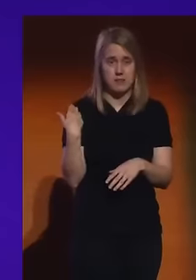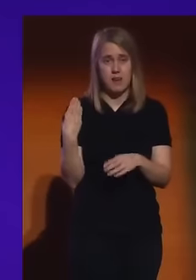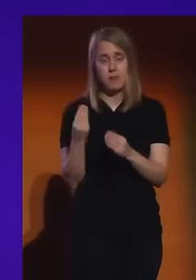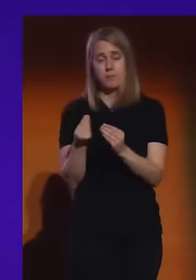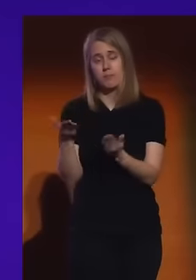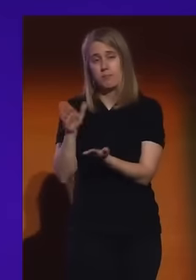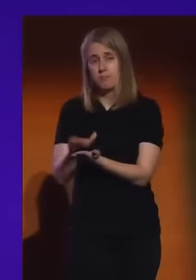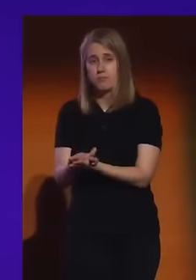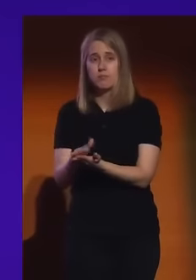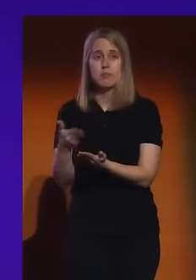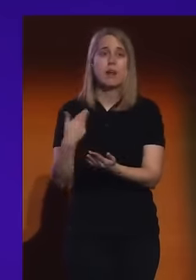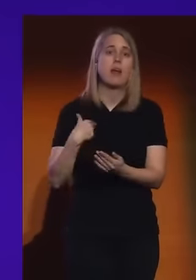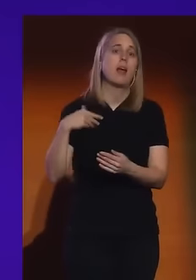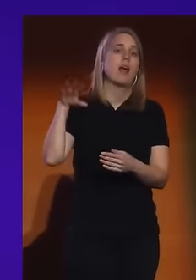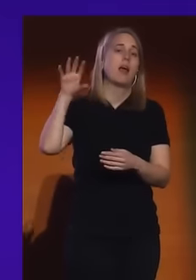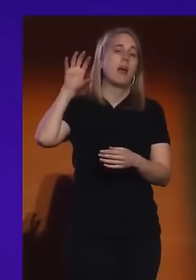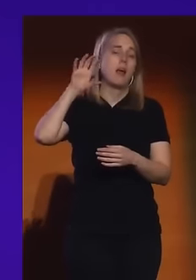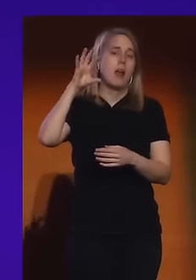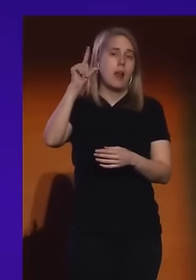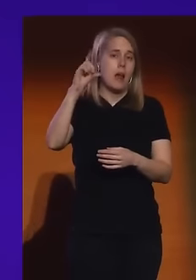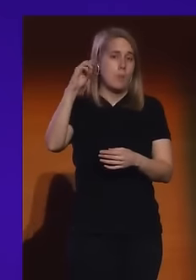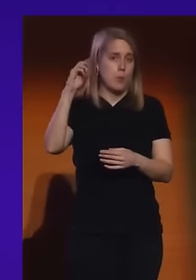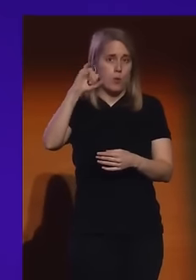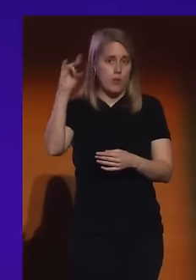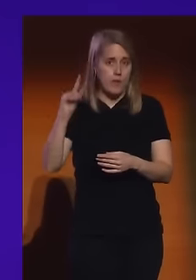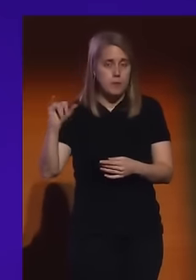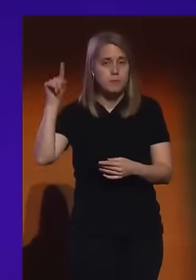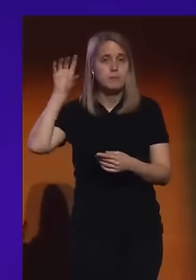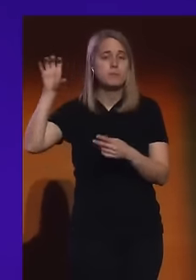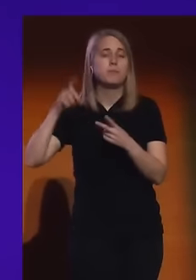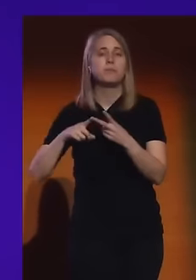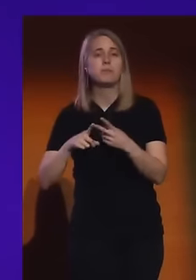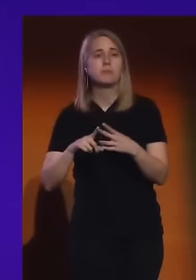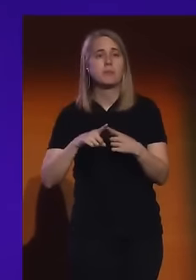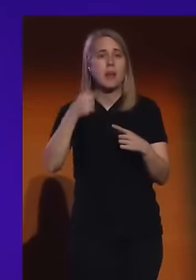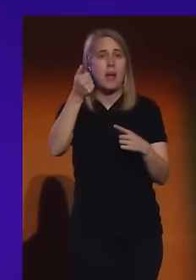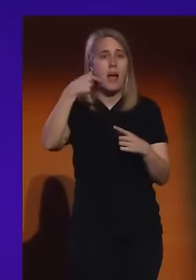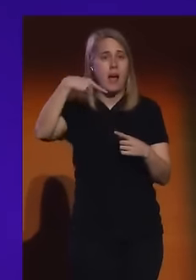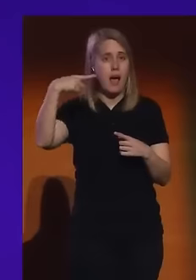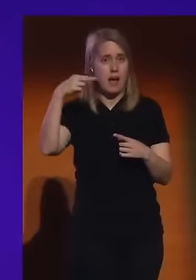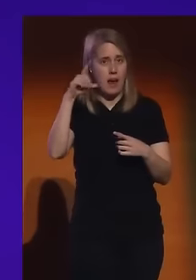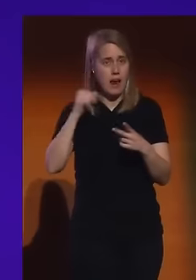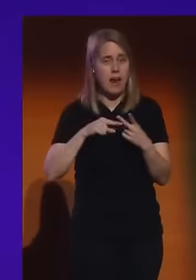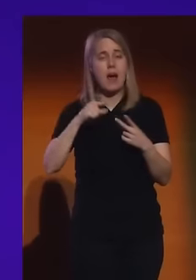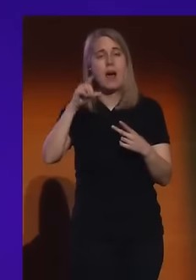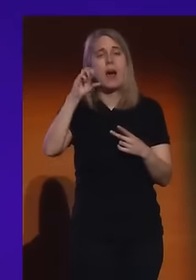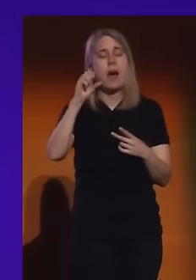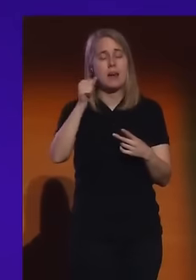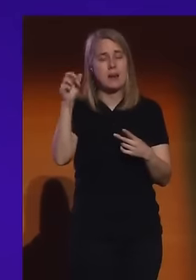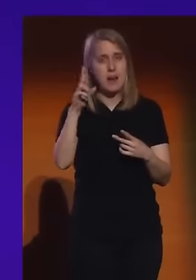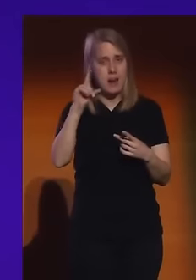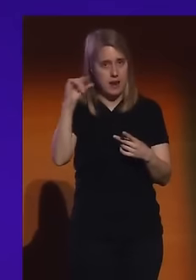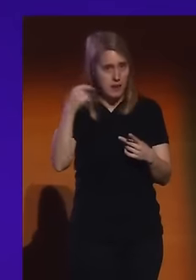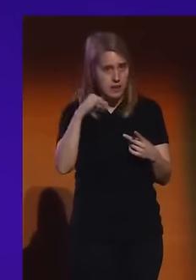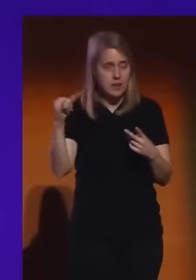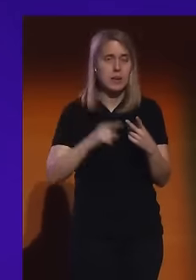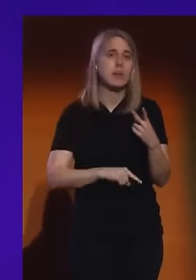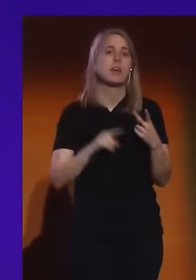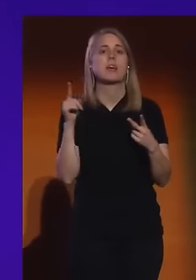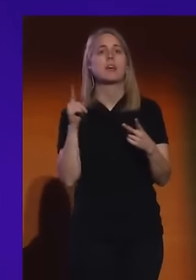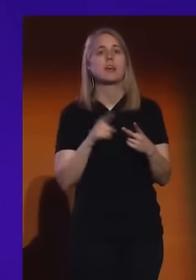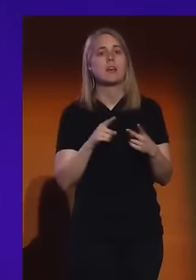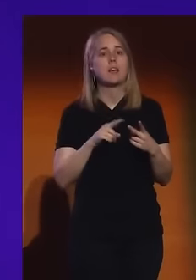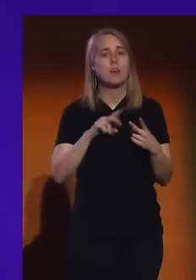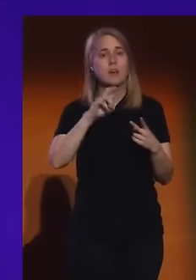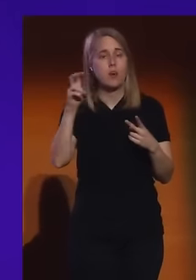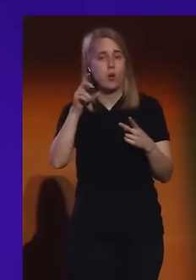gitak lapd utzi gitak bata Angel arregi elgo bartra eta nah